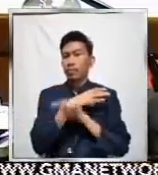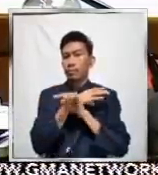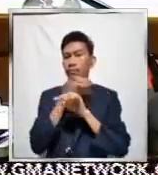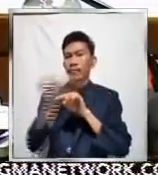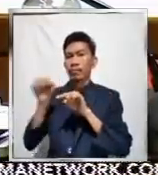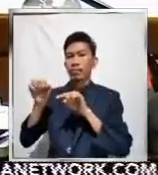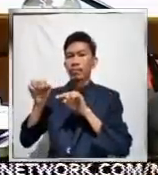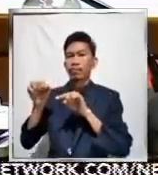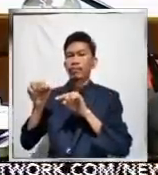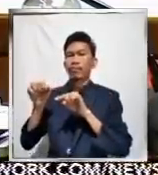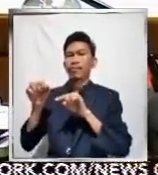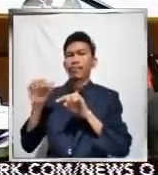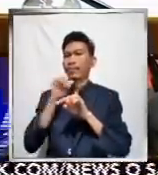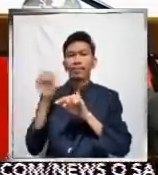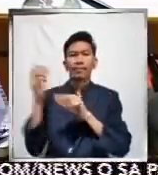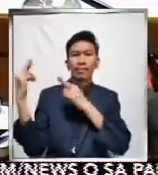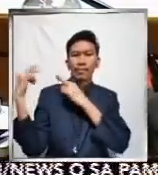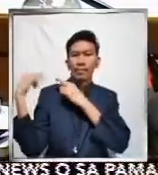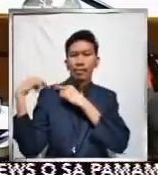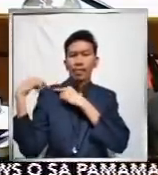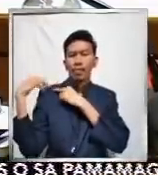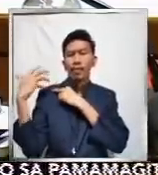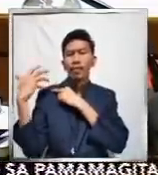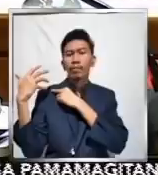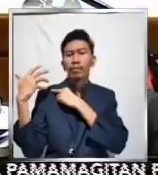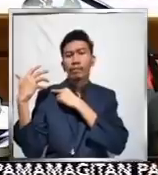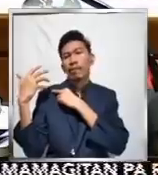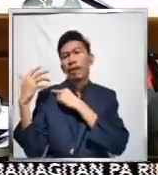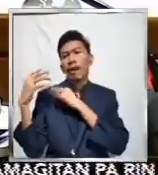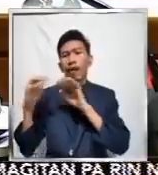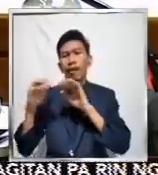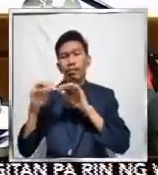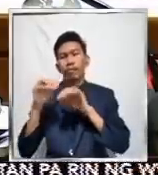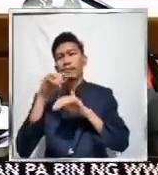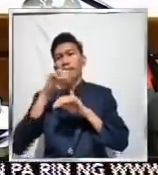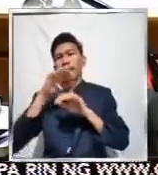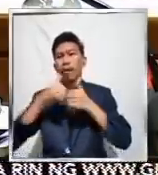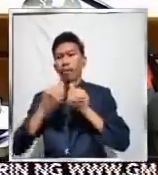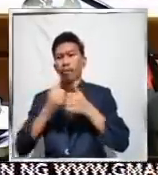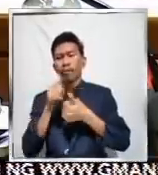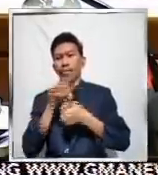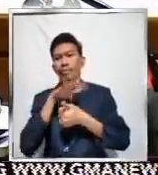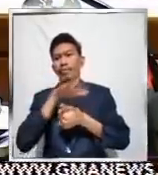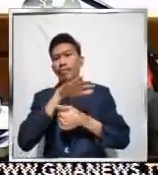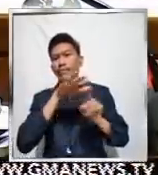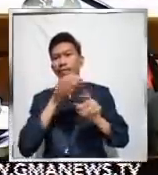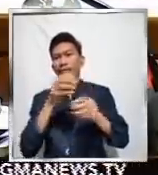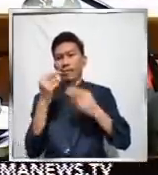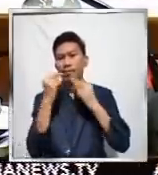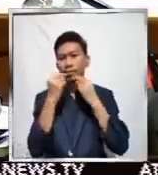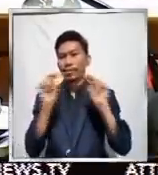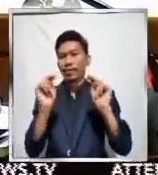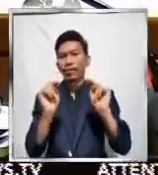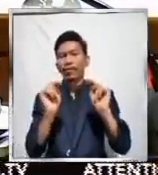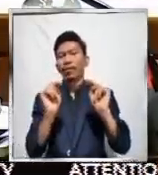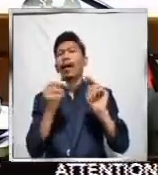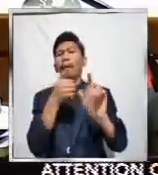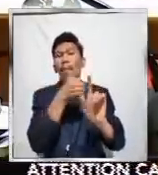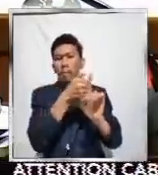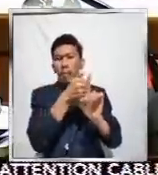at paano ang gagawing pag-uulat at pagbabalita ng mga mamamahayag o miyembro ng